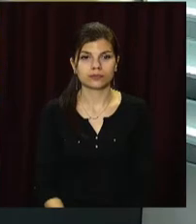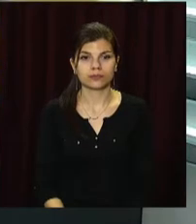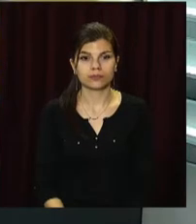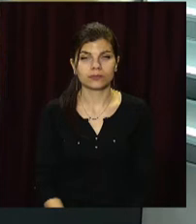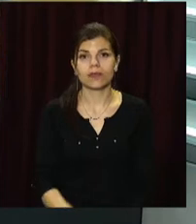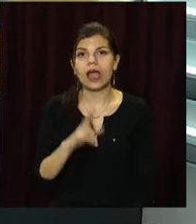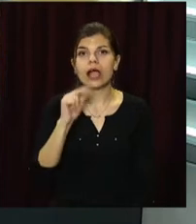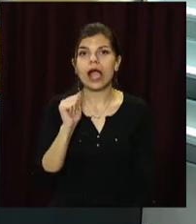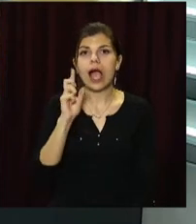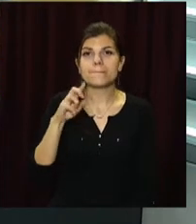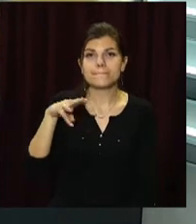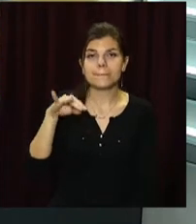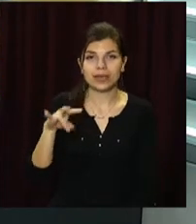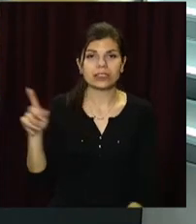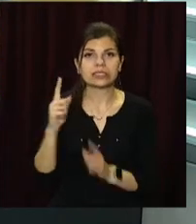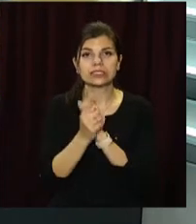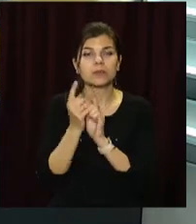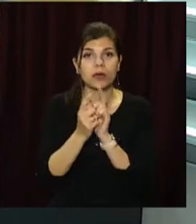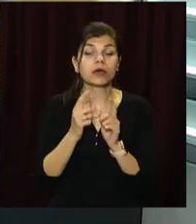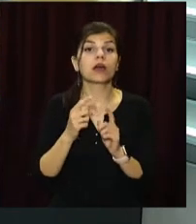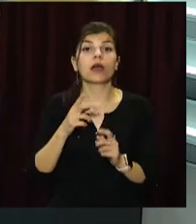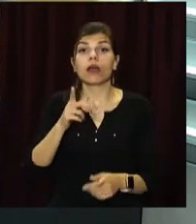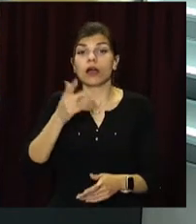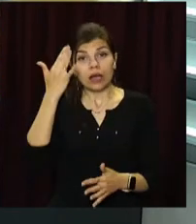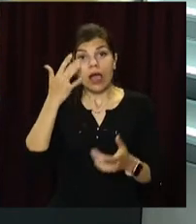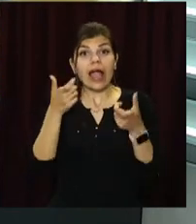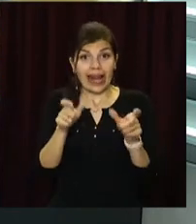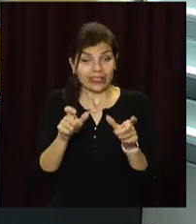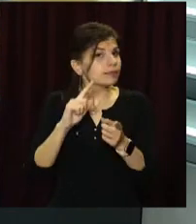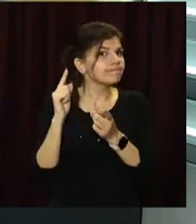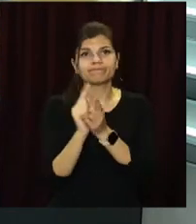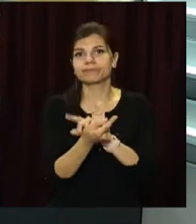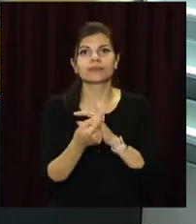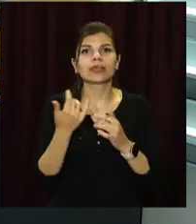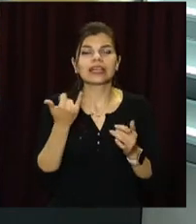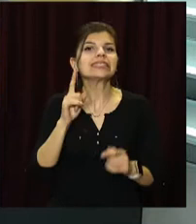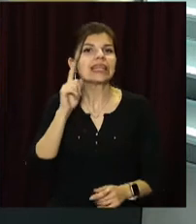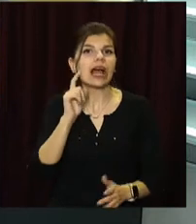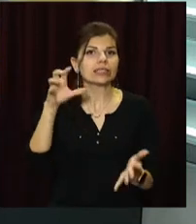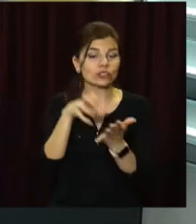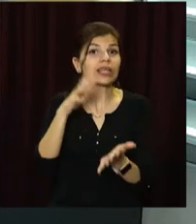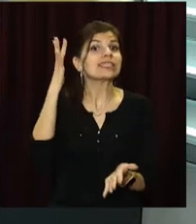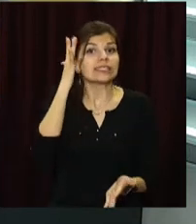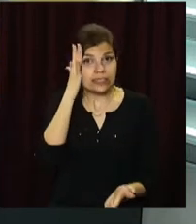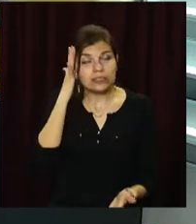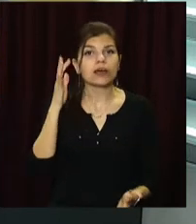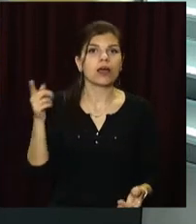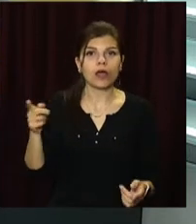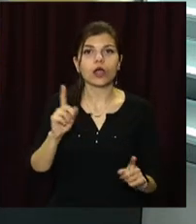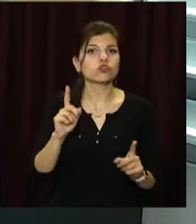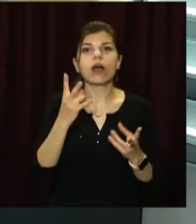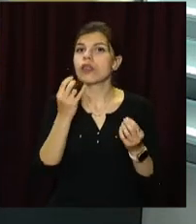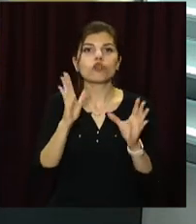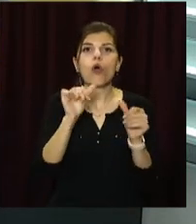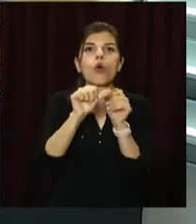У Кабміні готують зміни до адаптивного карантину. Зокрема, планують переглянути критерії зеленої зони і запроваджувати її не в